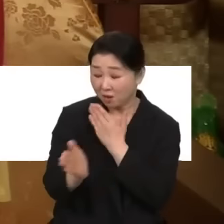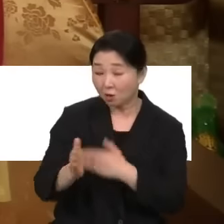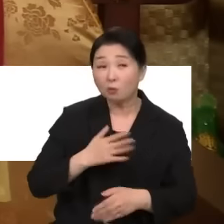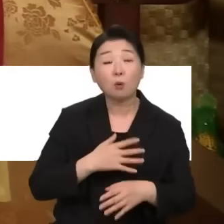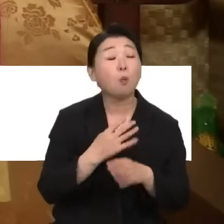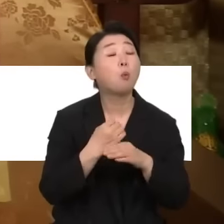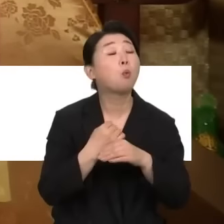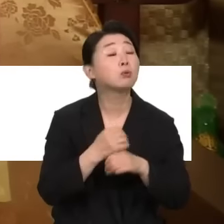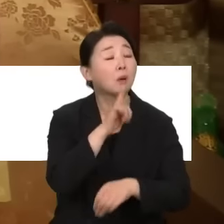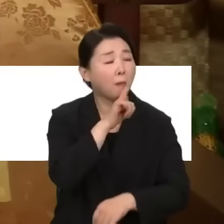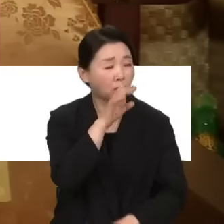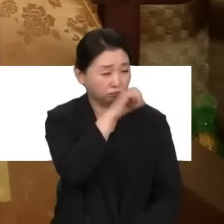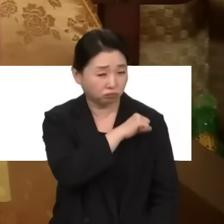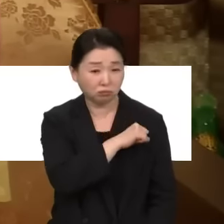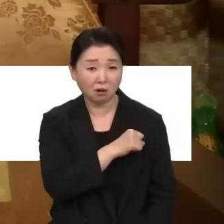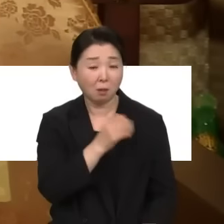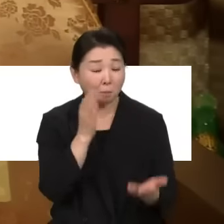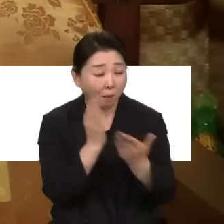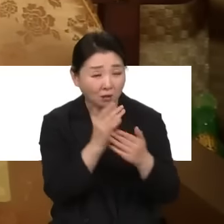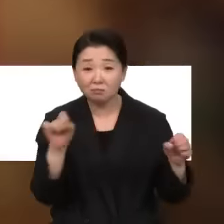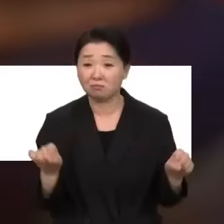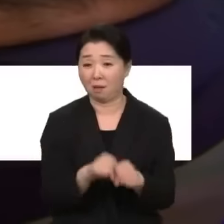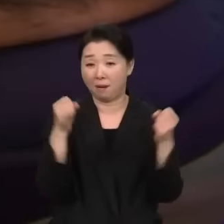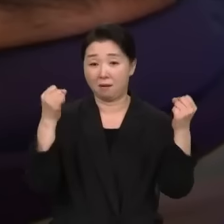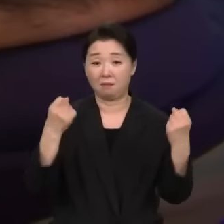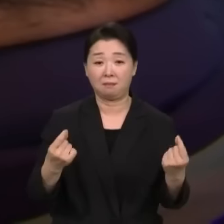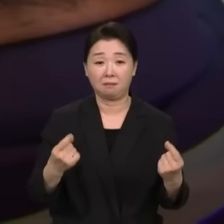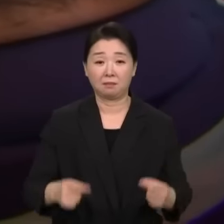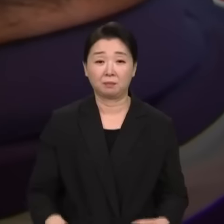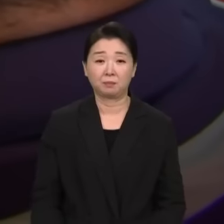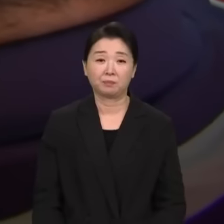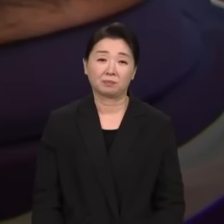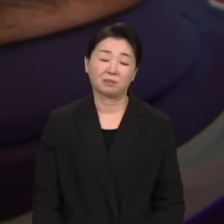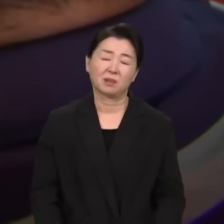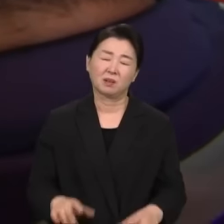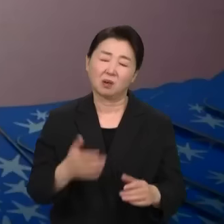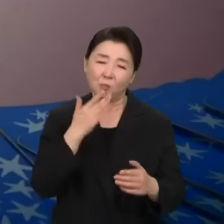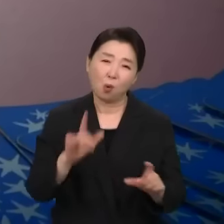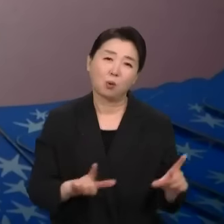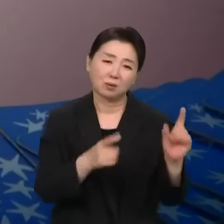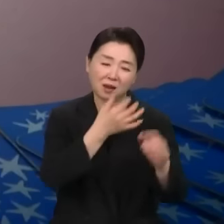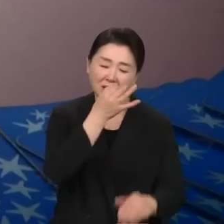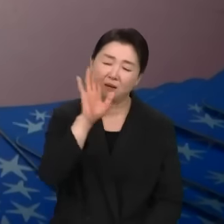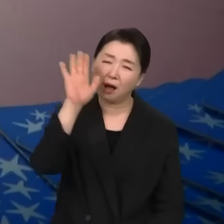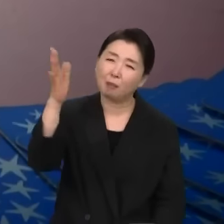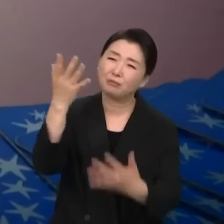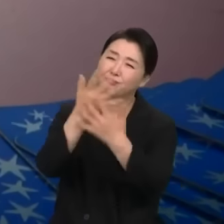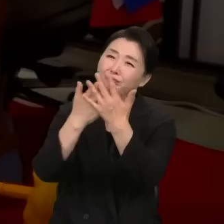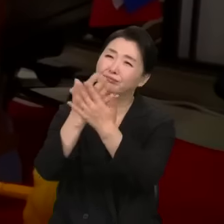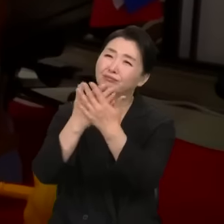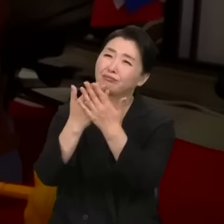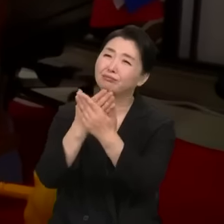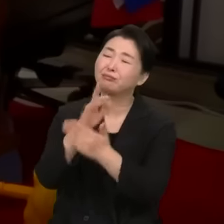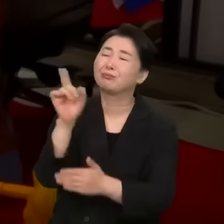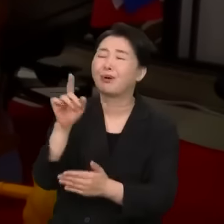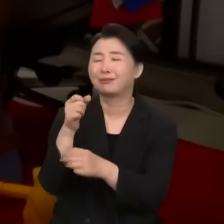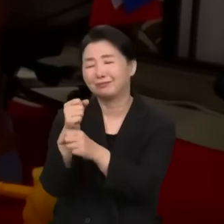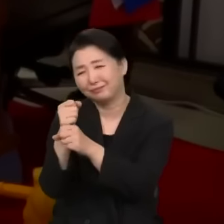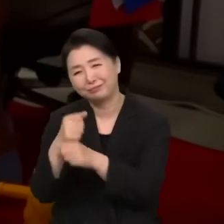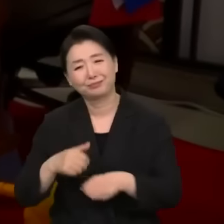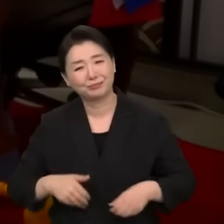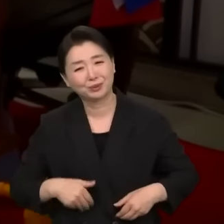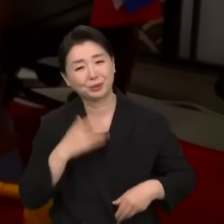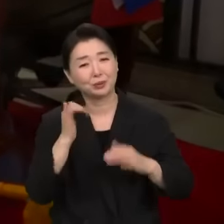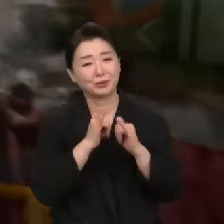듯이 쏙 들어가지만 맞으면 대박이거든요. 팍팍한 현실과 불확실한 미래. 뭐라도 기댈 곳이 필요한